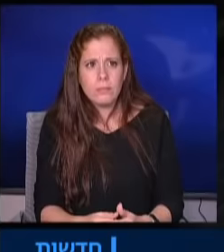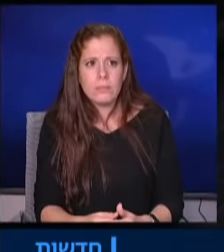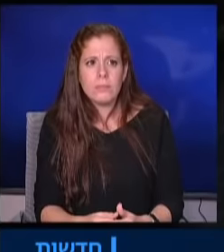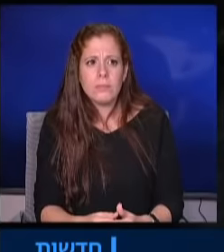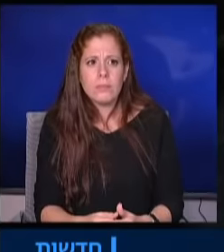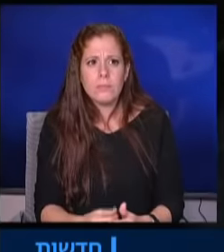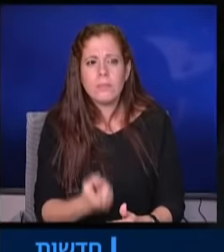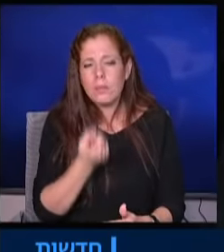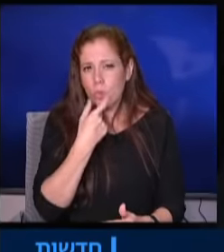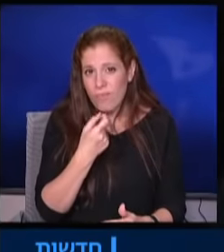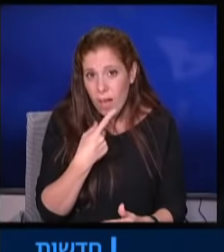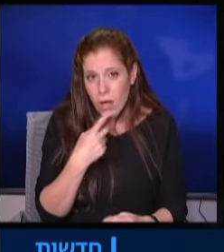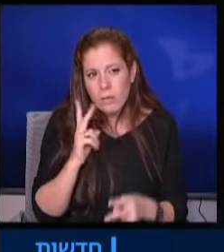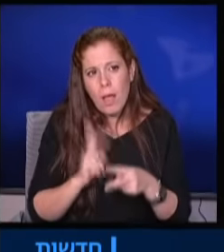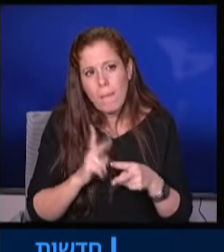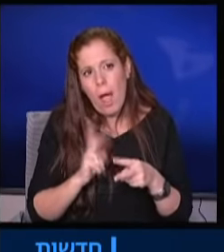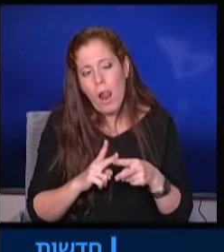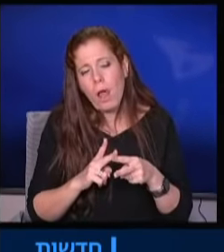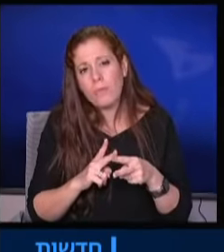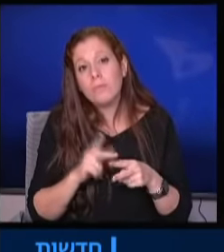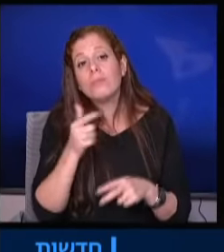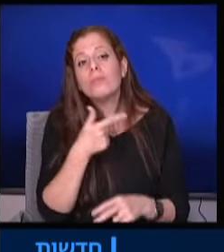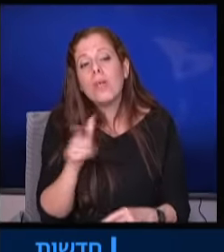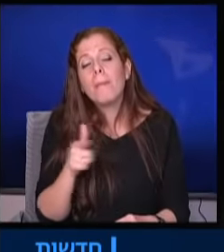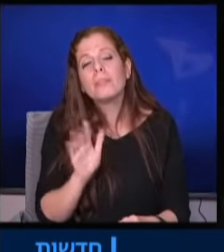התרופה הייתה המחלה, וזה המצלמה.